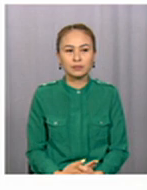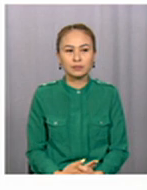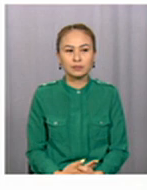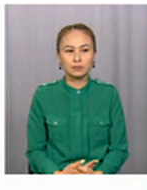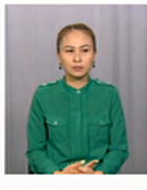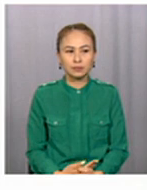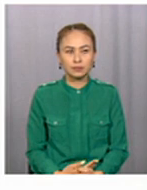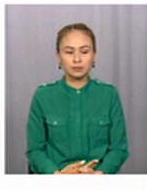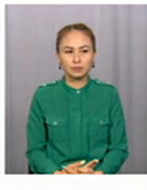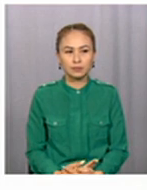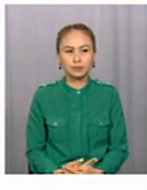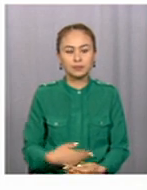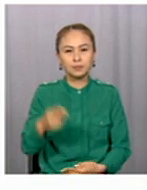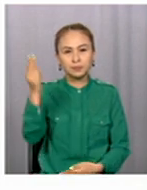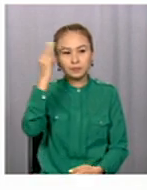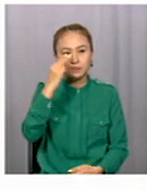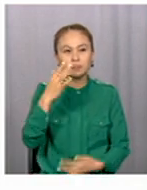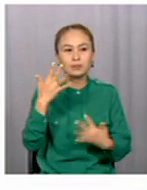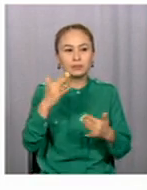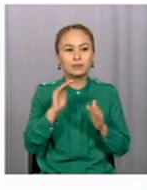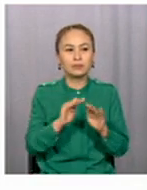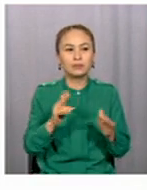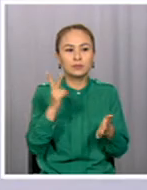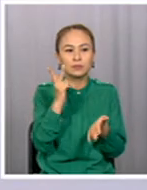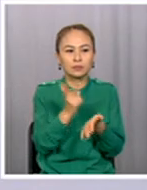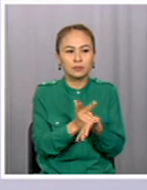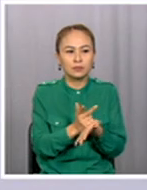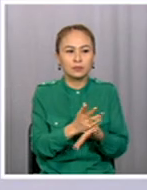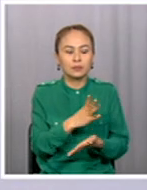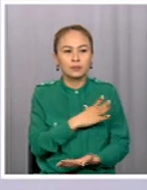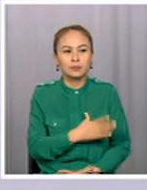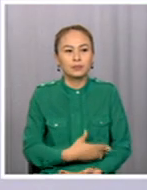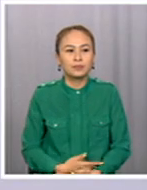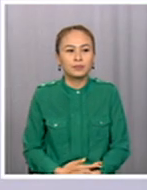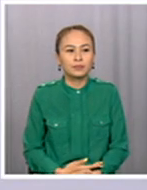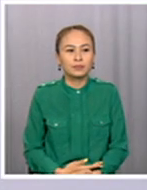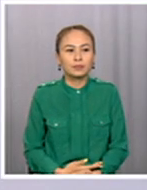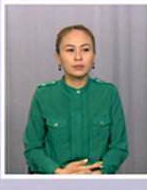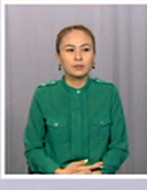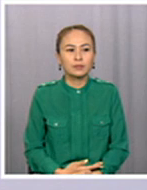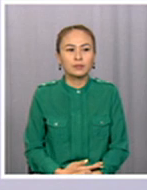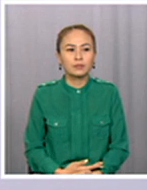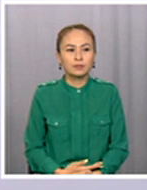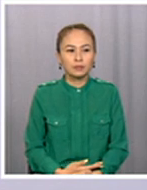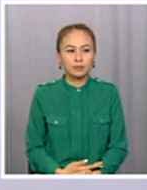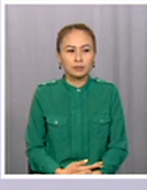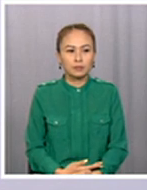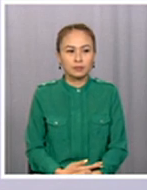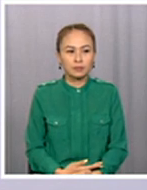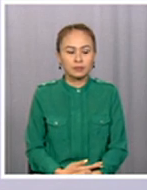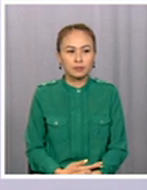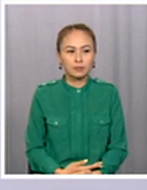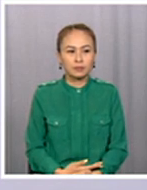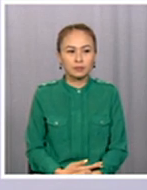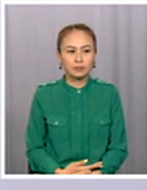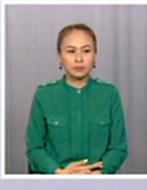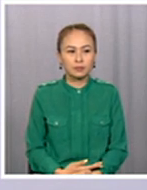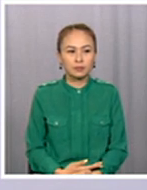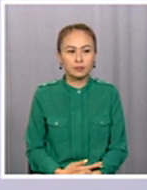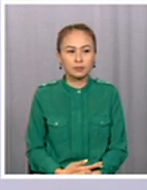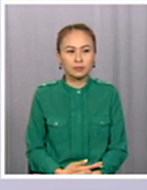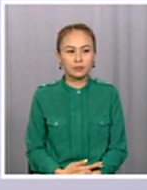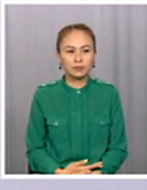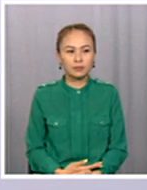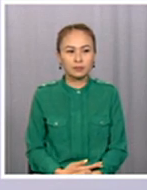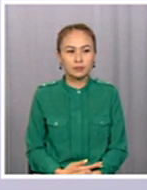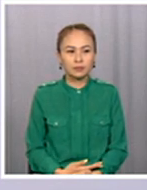бақылау жұмысынан қанша оқушы 3-ке орындаған? Табайық, е? Мінекей, бағандардың ішінде 3-тік баға мінекей соңғы болып тұр.